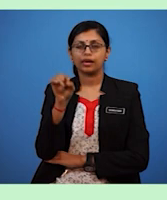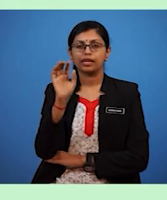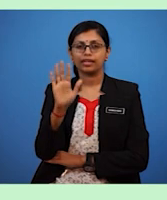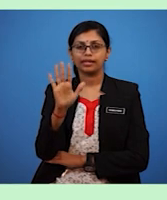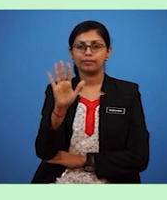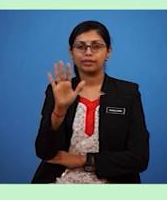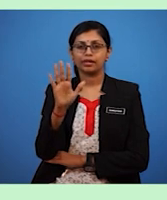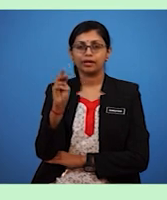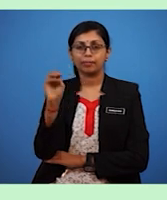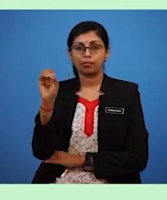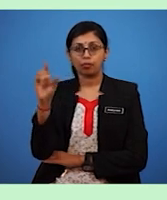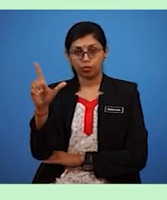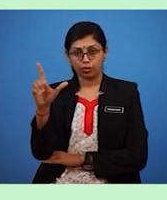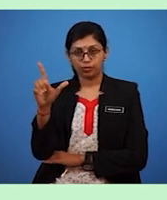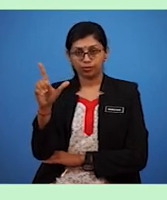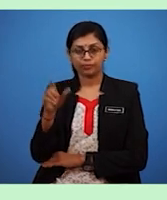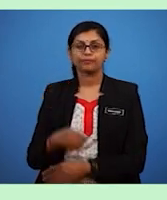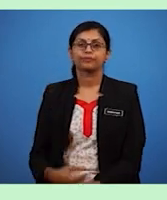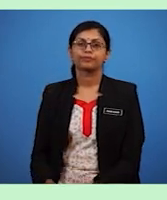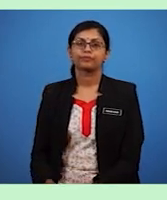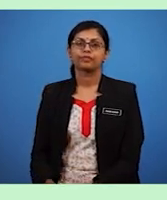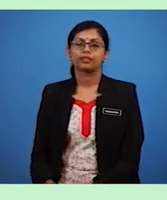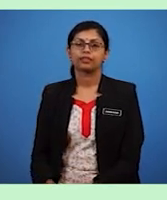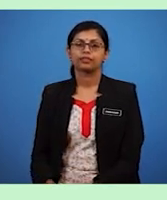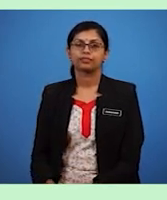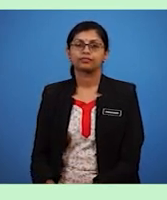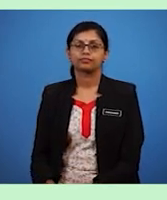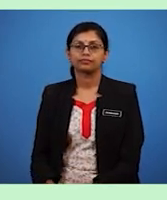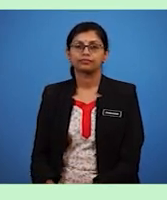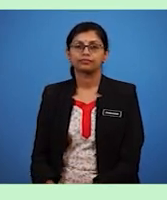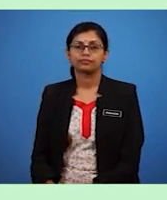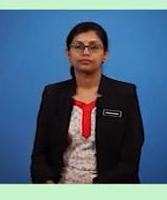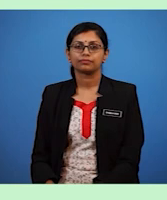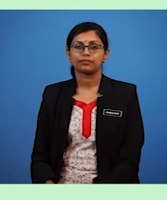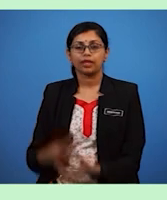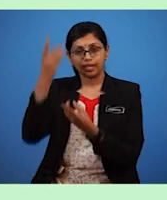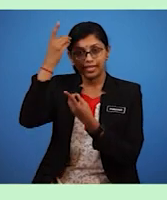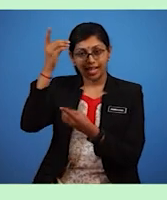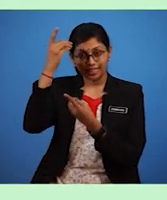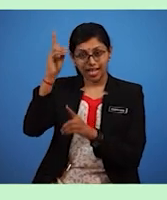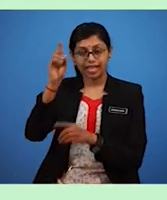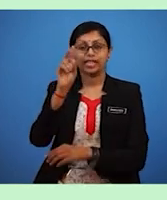0.5 mol per desimeter padu. Data kedua,